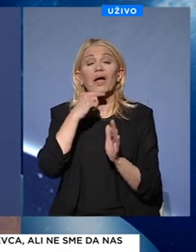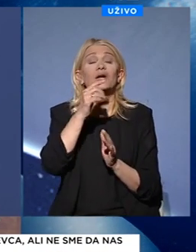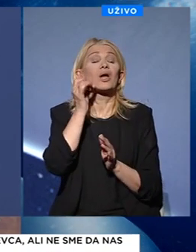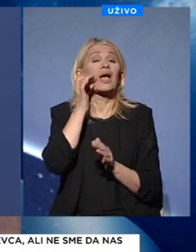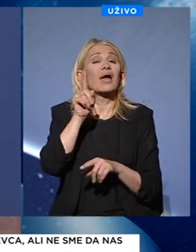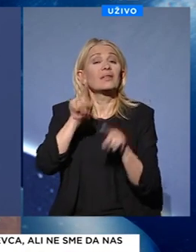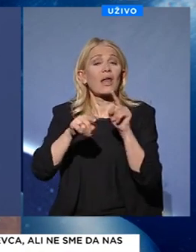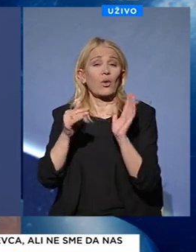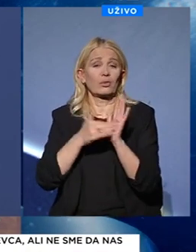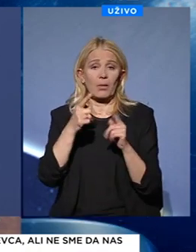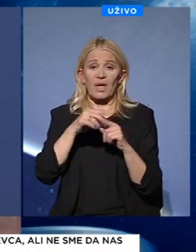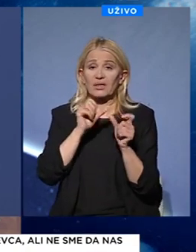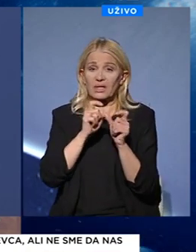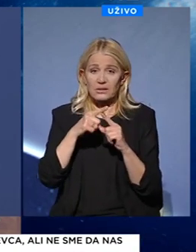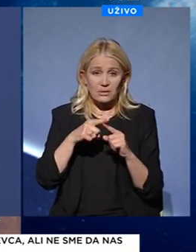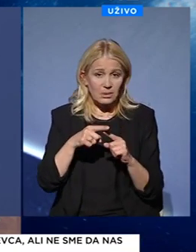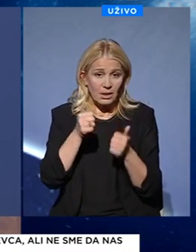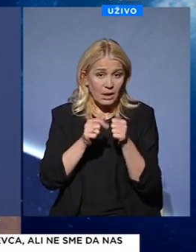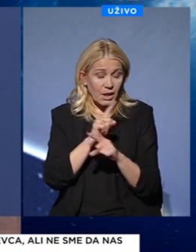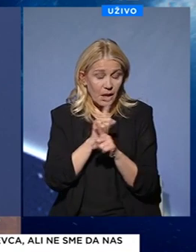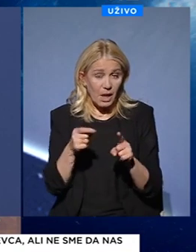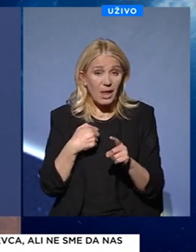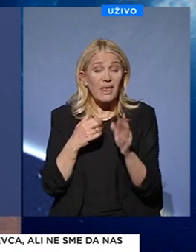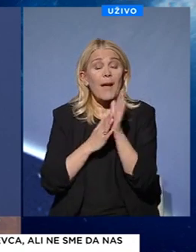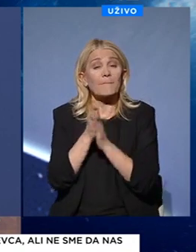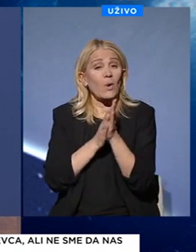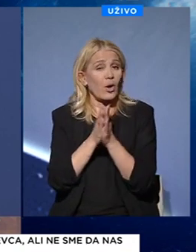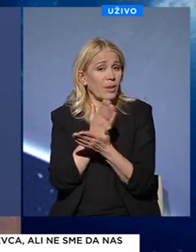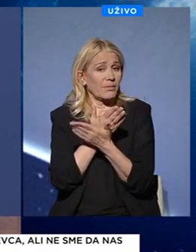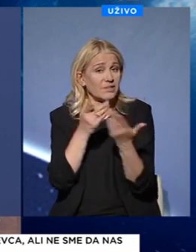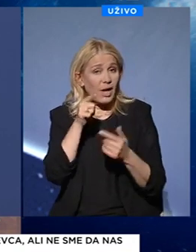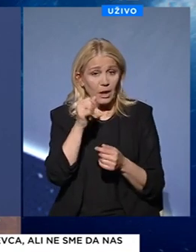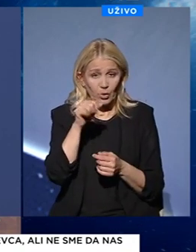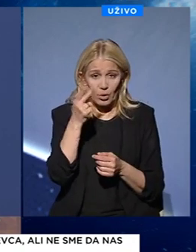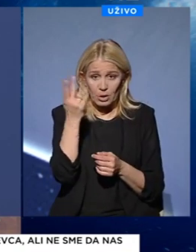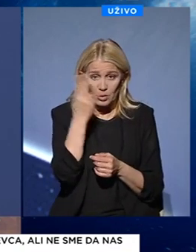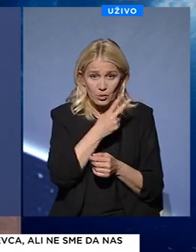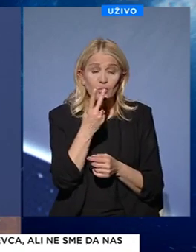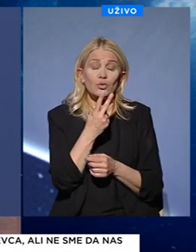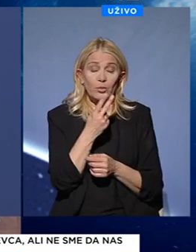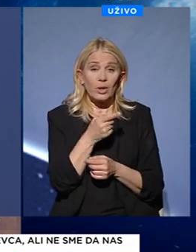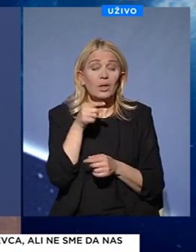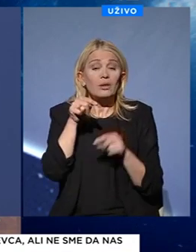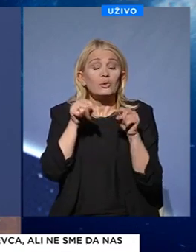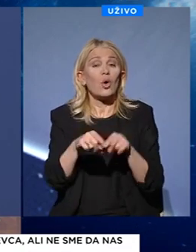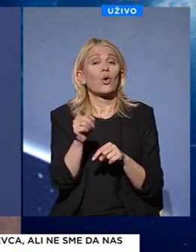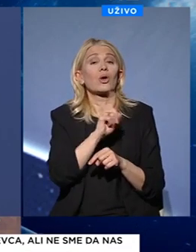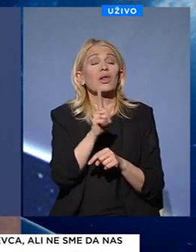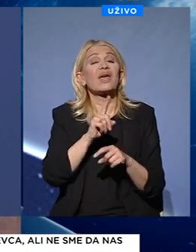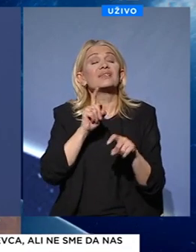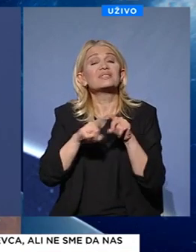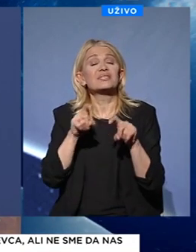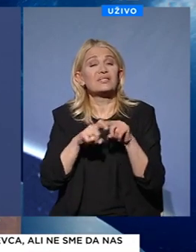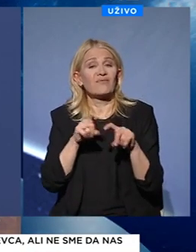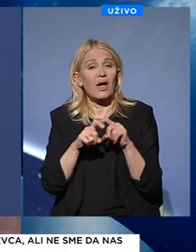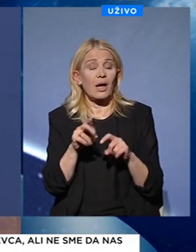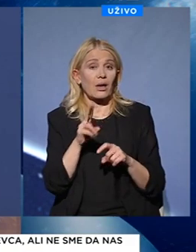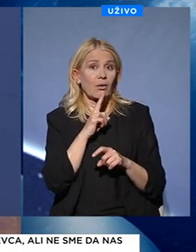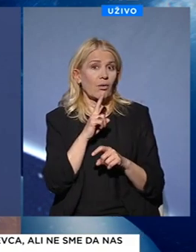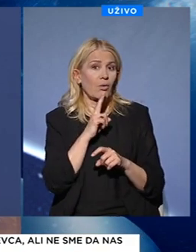neko testirati. Prema tome molim sve da to razumeju, da to nije stvar koju